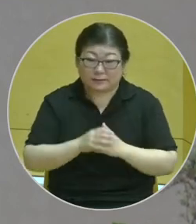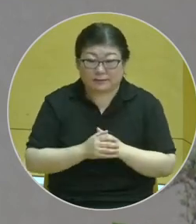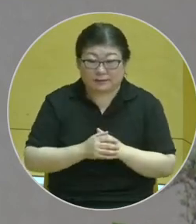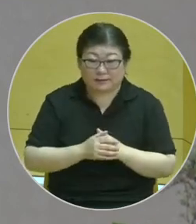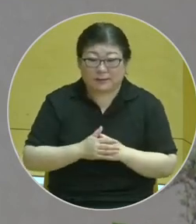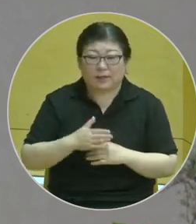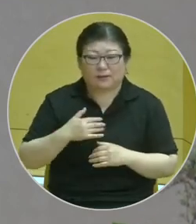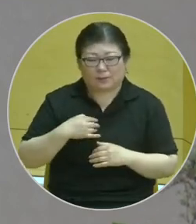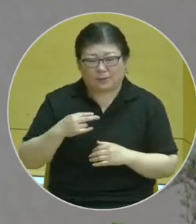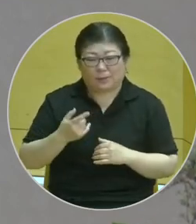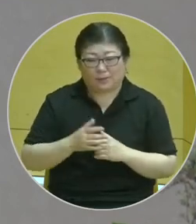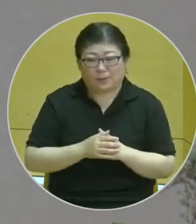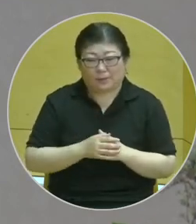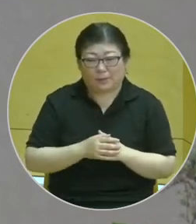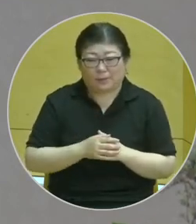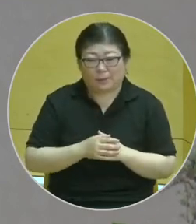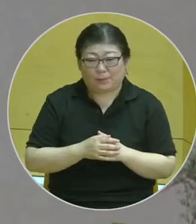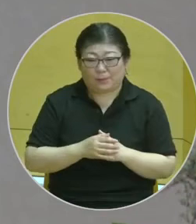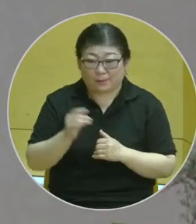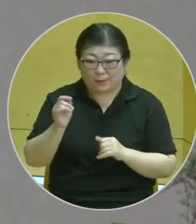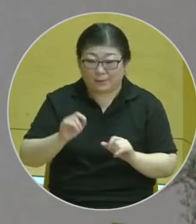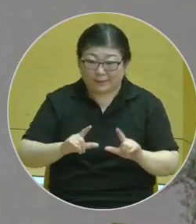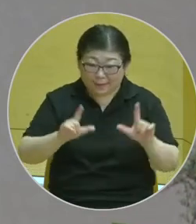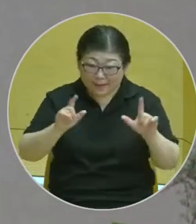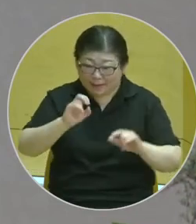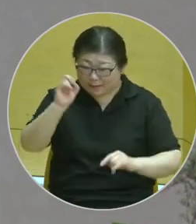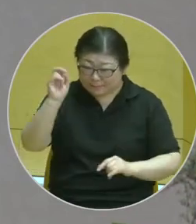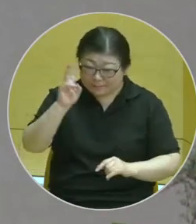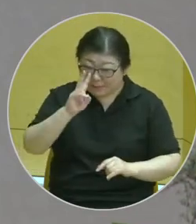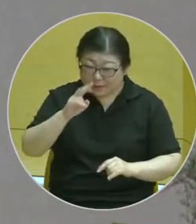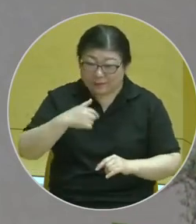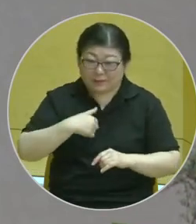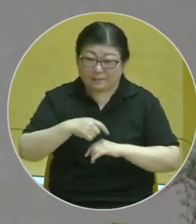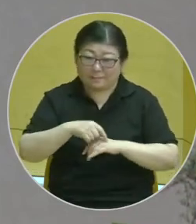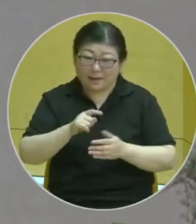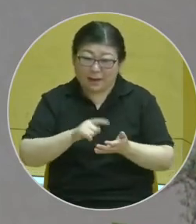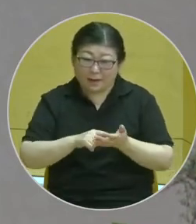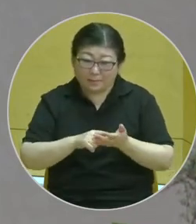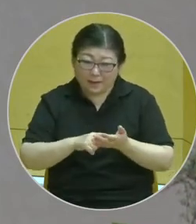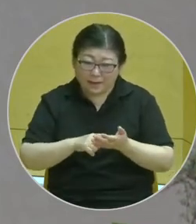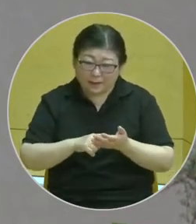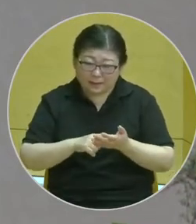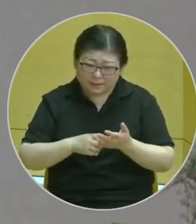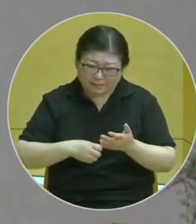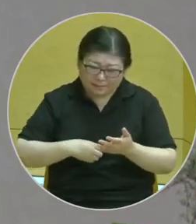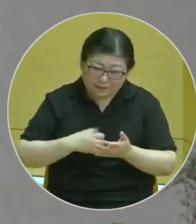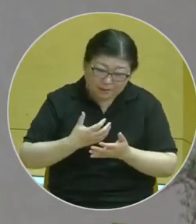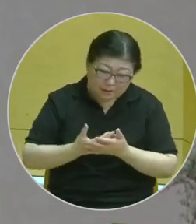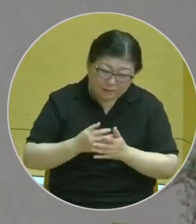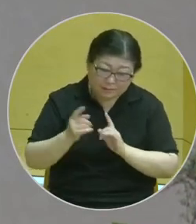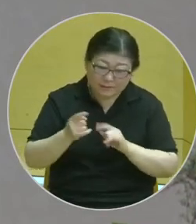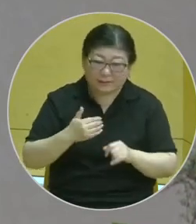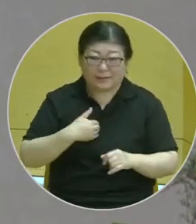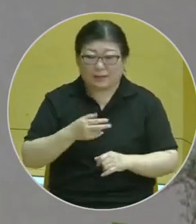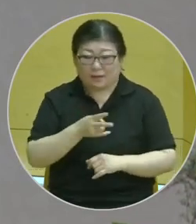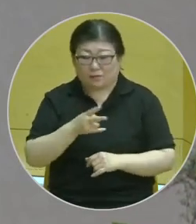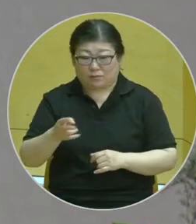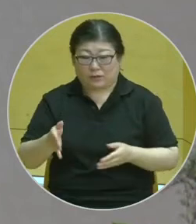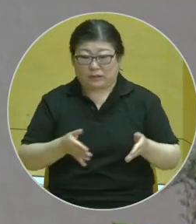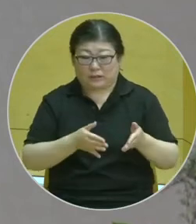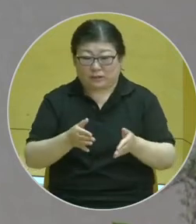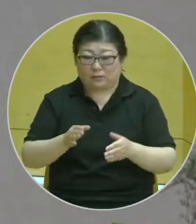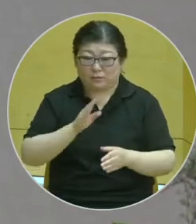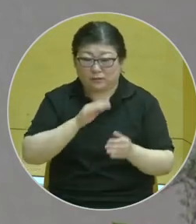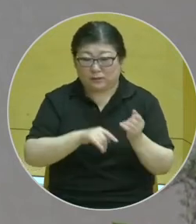기도드릴 깨어 날 갑자기 제 마음속에 저도 모르게 터져나오는 말씀이 말씀이 있어요 내가 꼭 길이오 즐겨